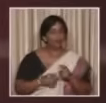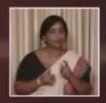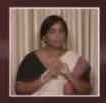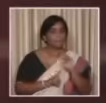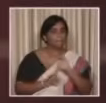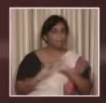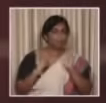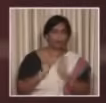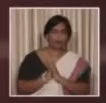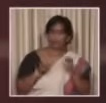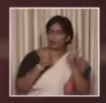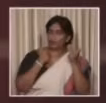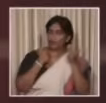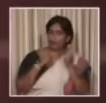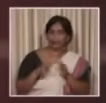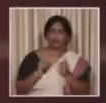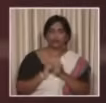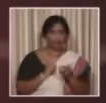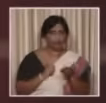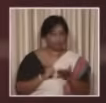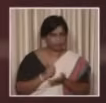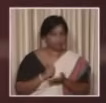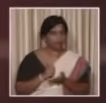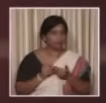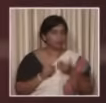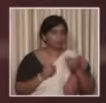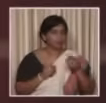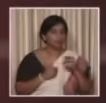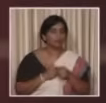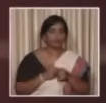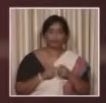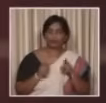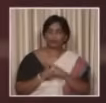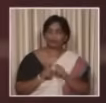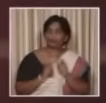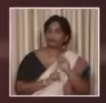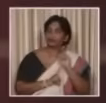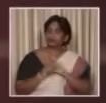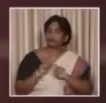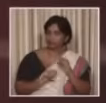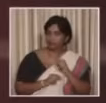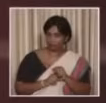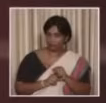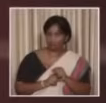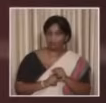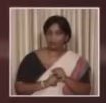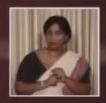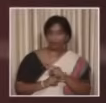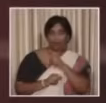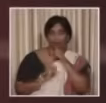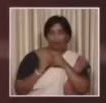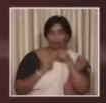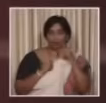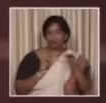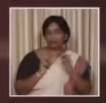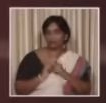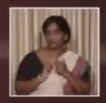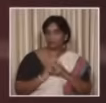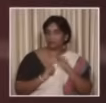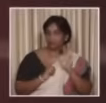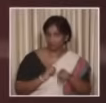පාර්ලිමේන්තු ක්‍රමය එපා කරවන ක්‍රමයක් මේ ගෙනියන්නේ. ඒක නිසා මේ පාර්ලිමේන්තුවේ ආයු කාලයටත් මේක